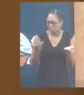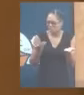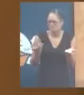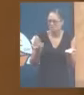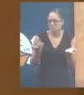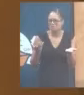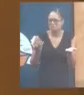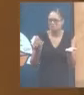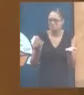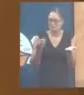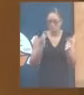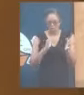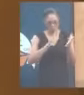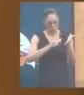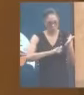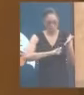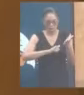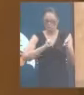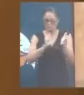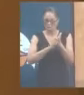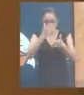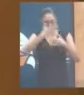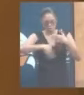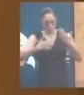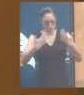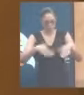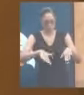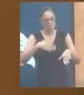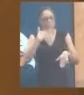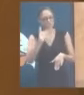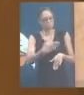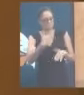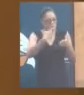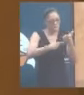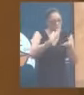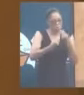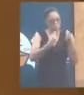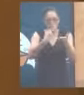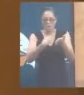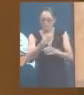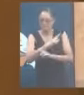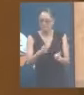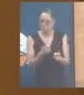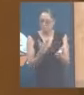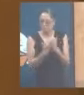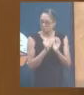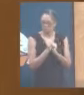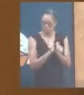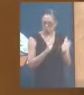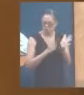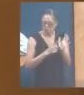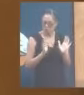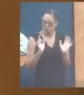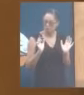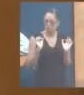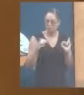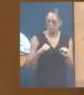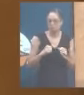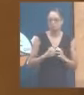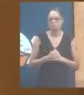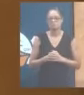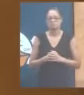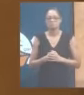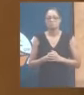quoi? Un contrat est arrivé à terme, on respecte, on dit merci, on renouvelle pas. C'est une question de droit. Donc,